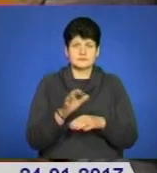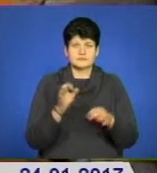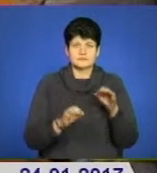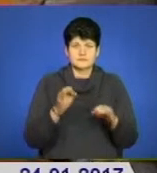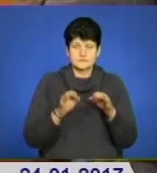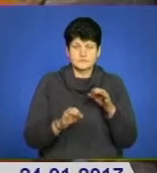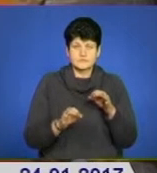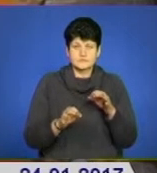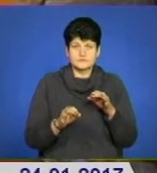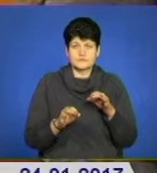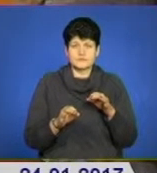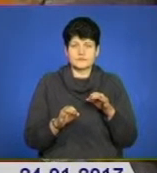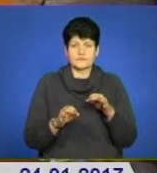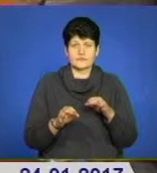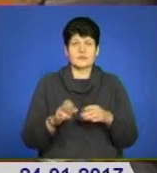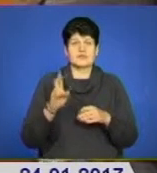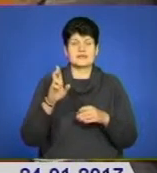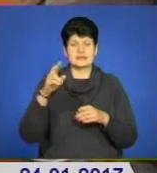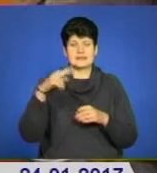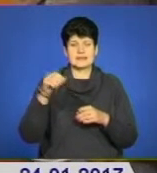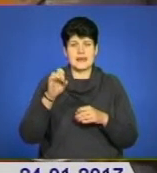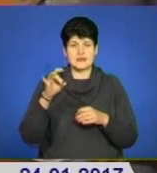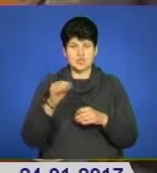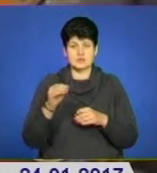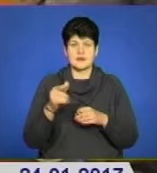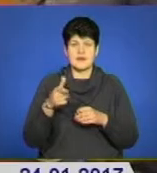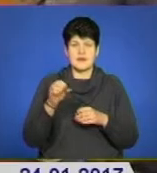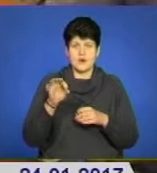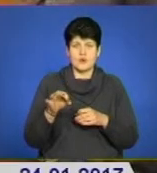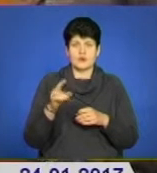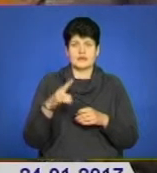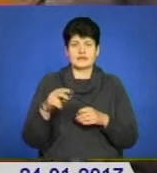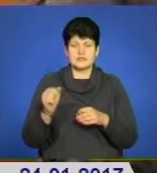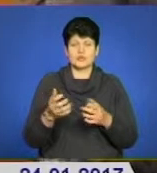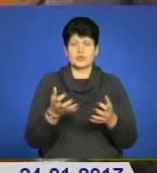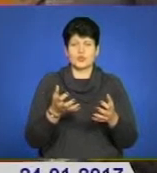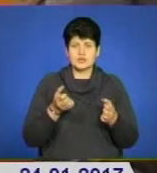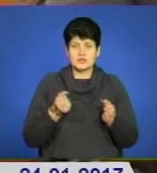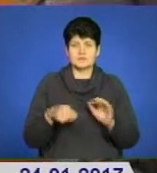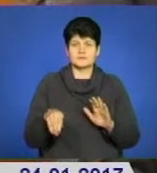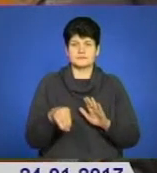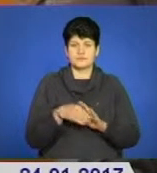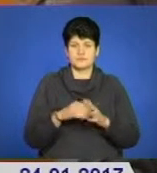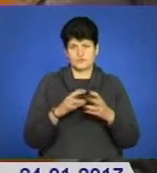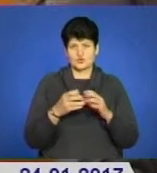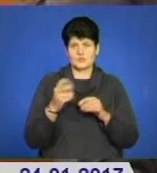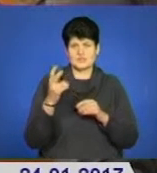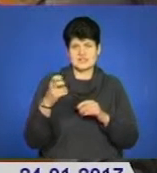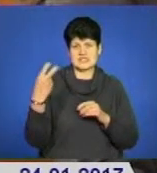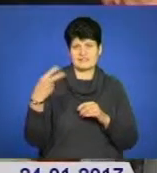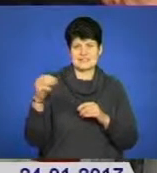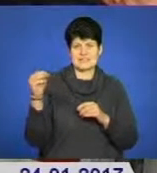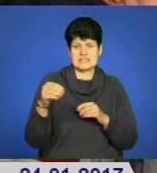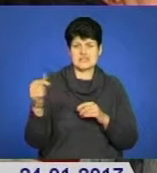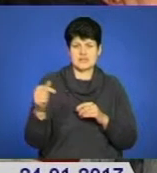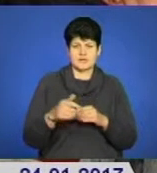посадовця Держгеокадастру Тернопільської області, який отримав від суб'єкта підприємницької діяльності неправомірну вигоду в сумі понад 220 тисяч